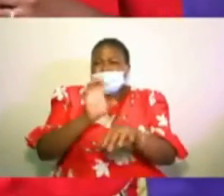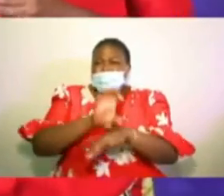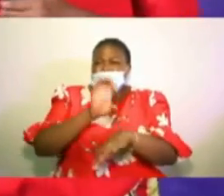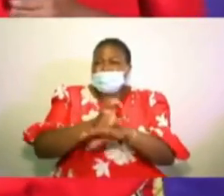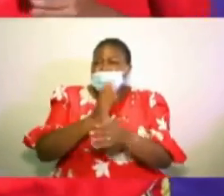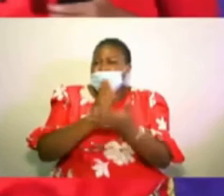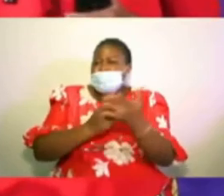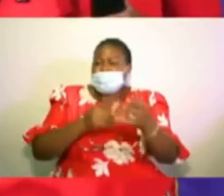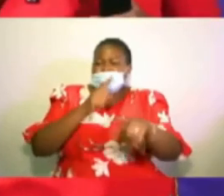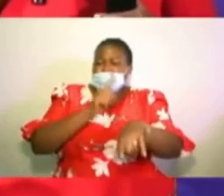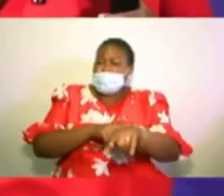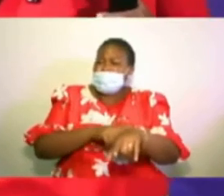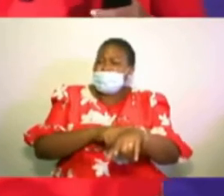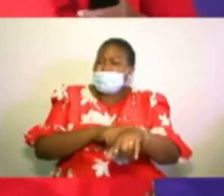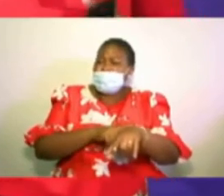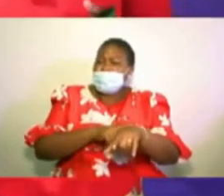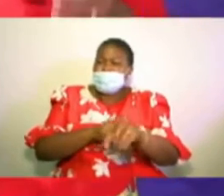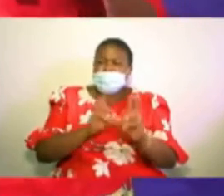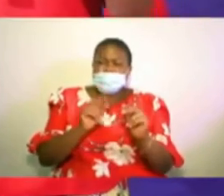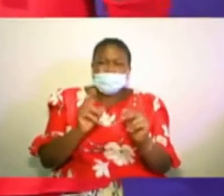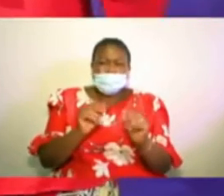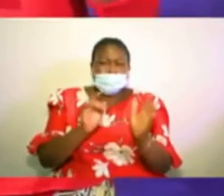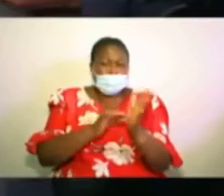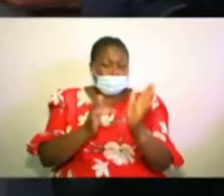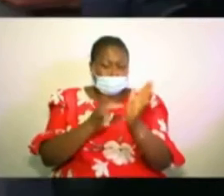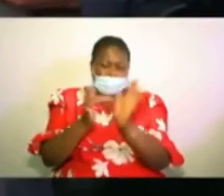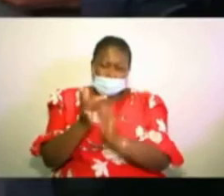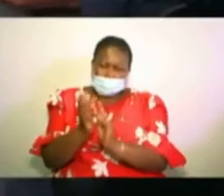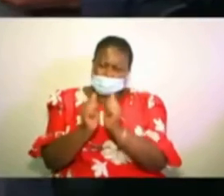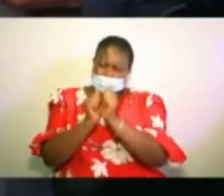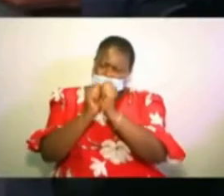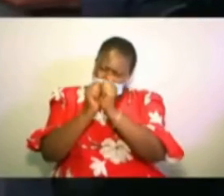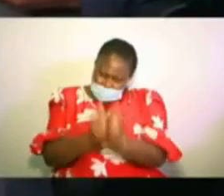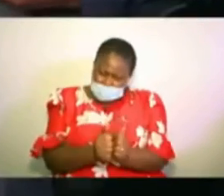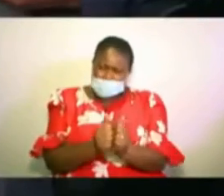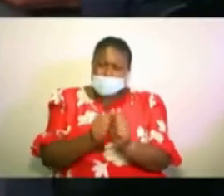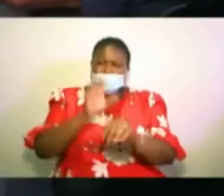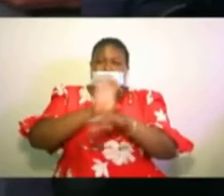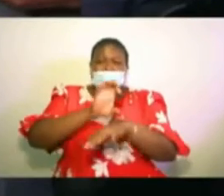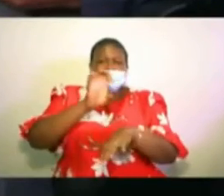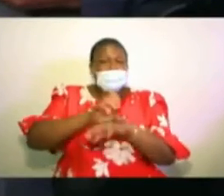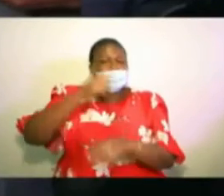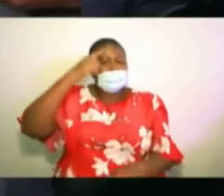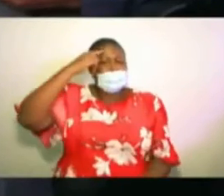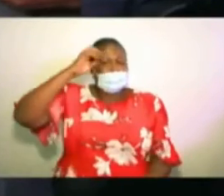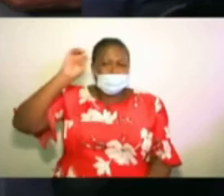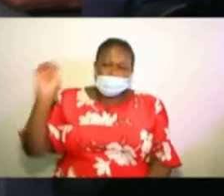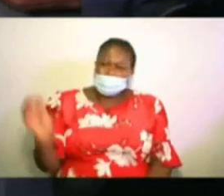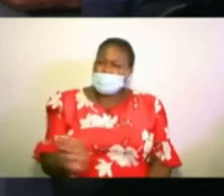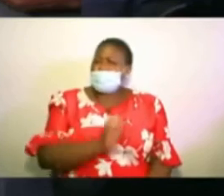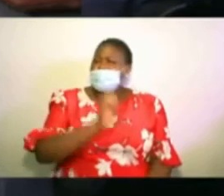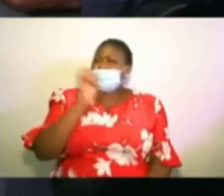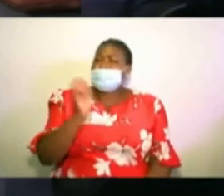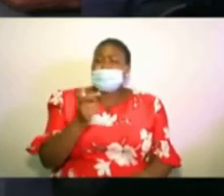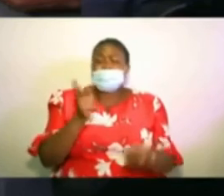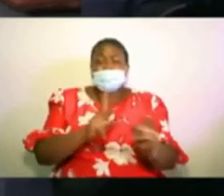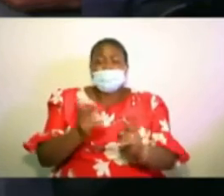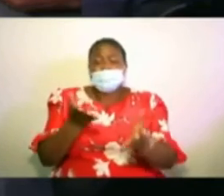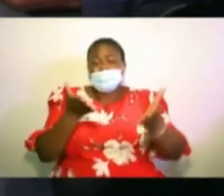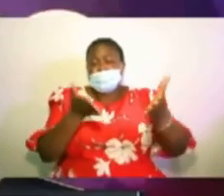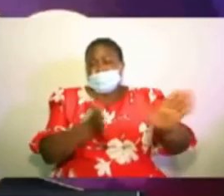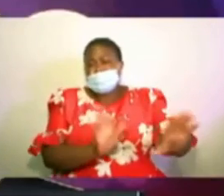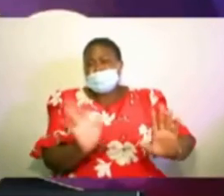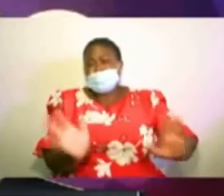partir. Be with the church forever. Il allait demeurer éternellement avec l'Église. Generation after generation. De génération